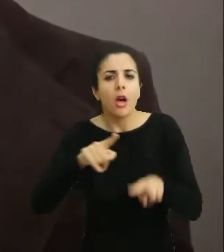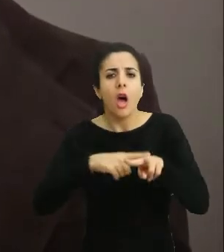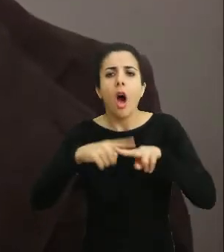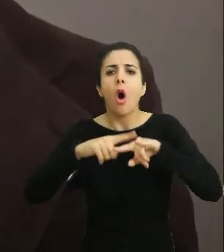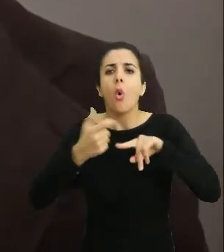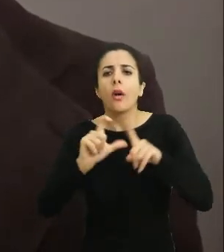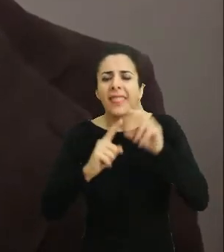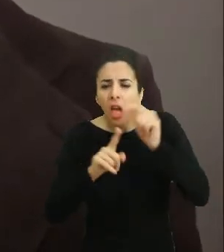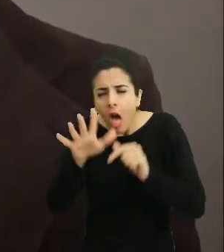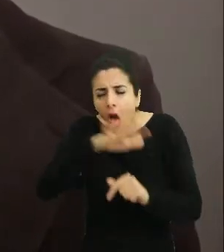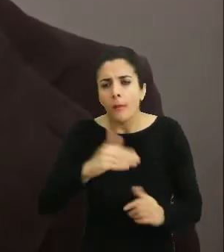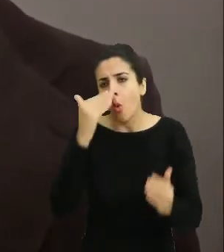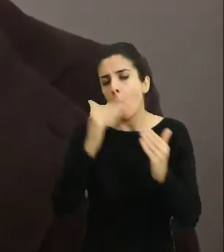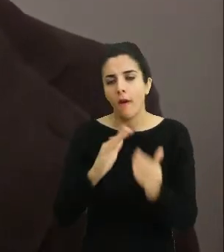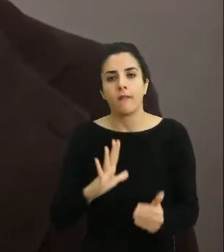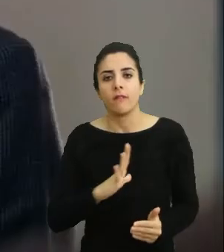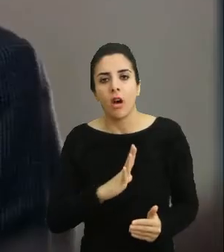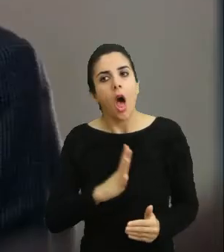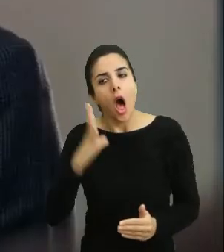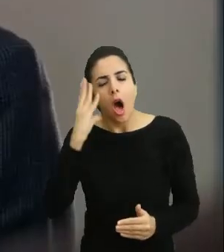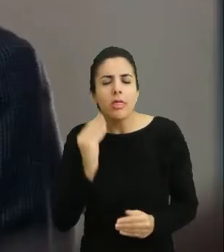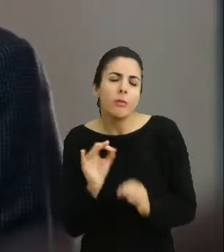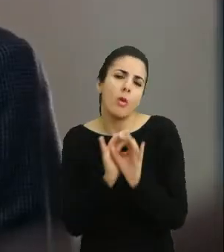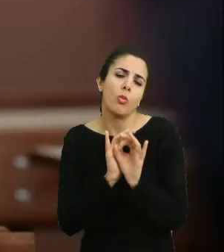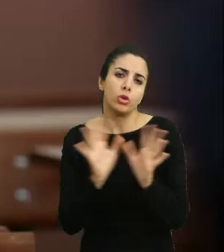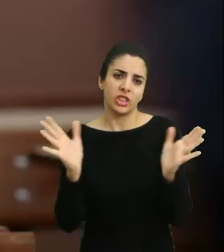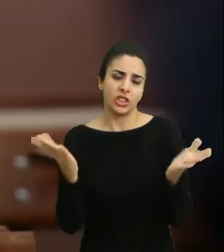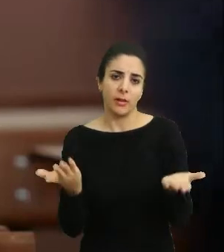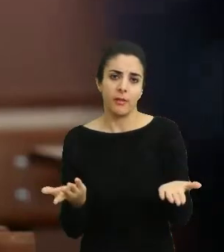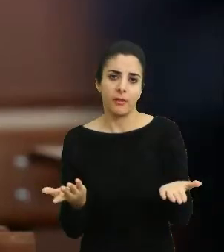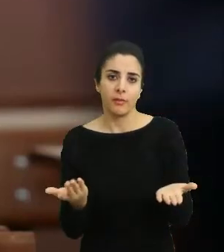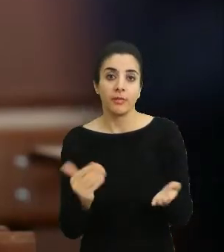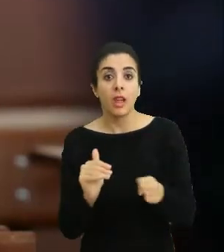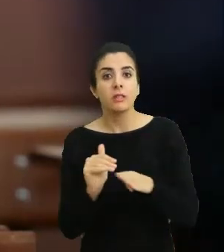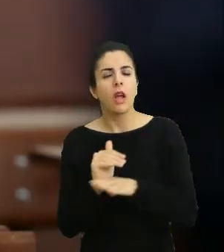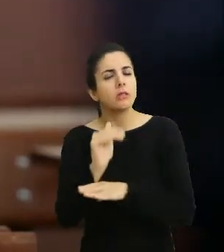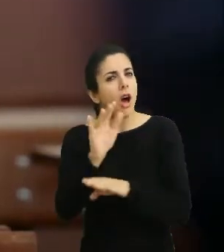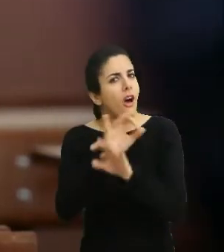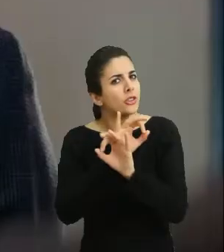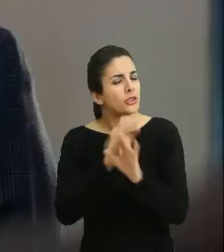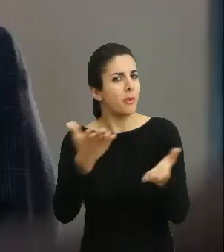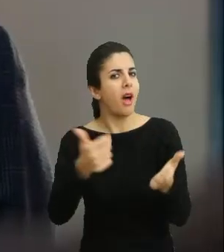her dindarın özel günü. Ve anlamı da muhteşem. Yaşa be Nuri abi be.